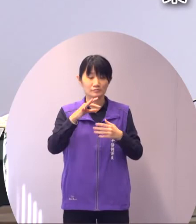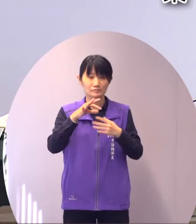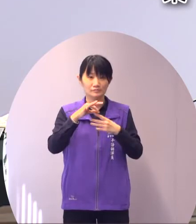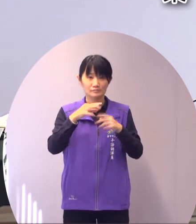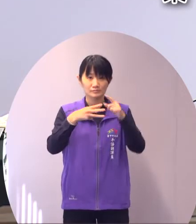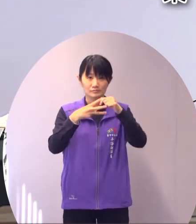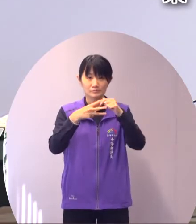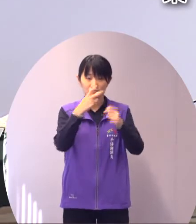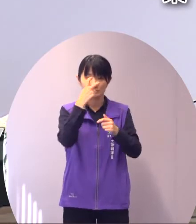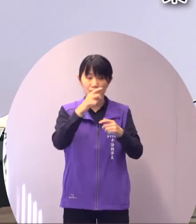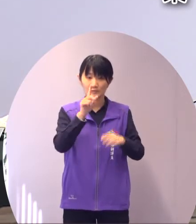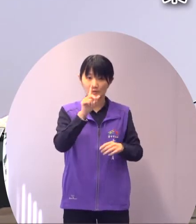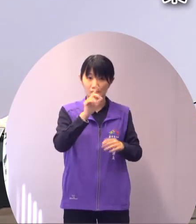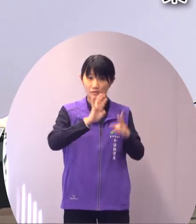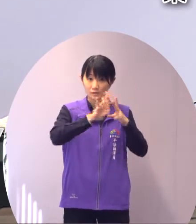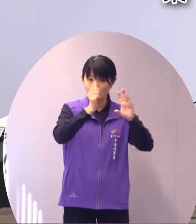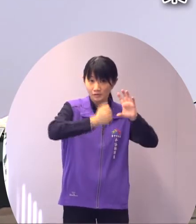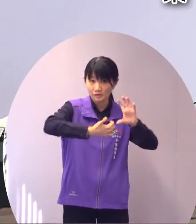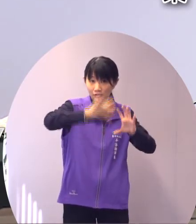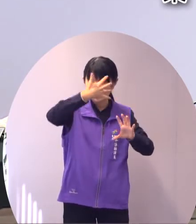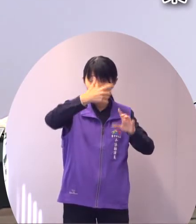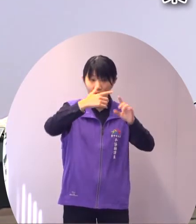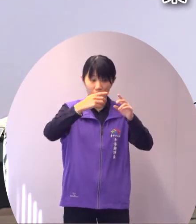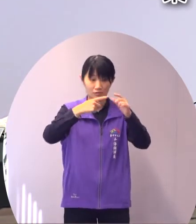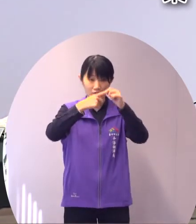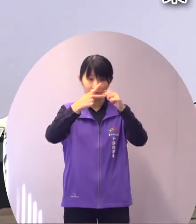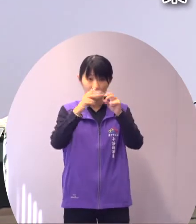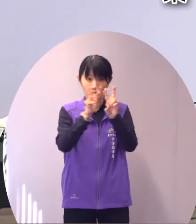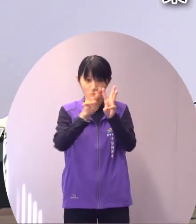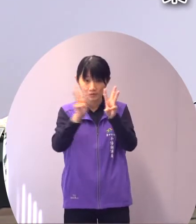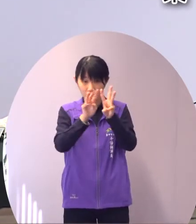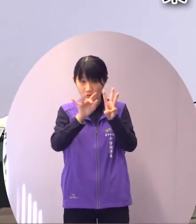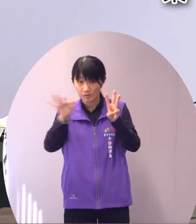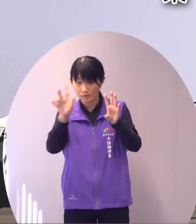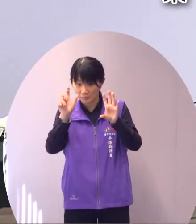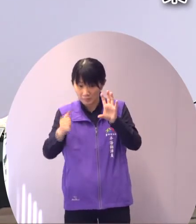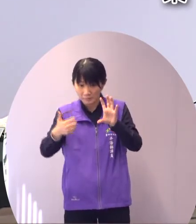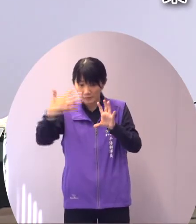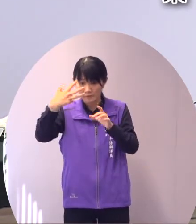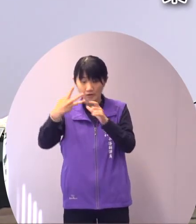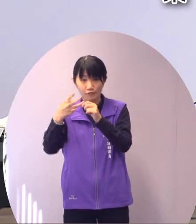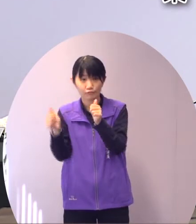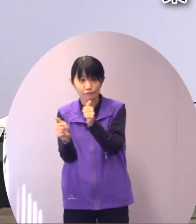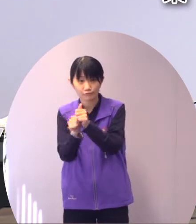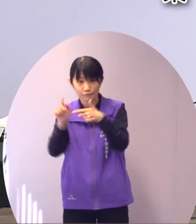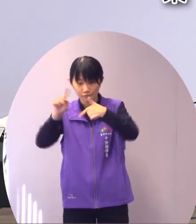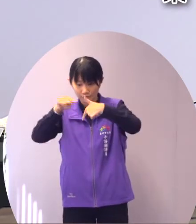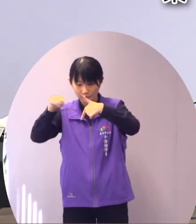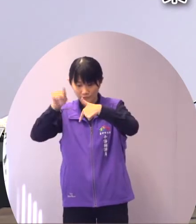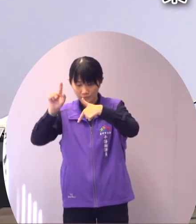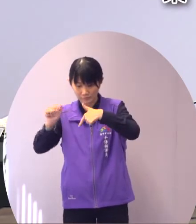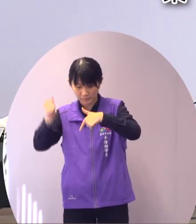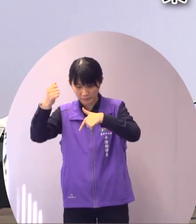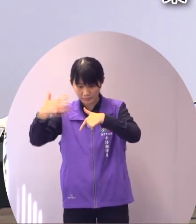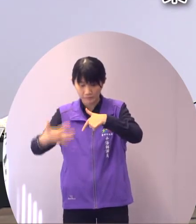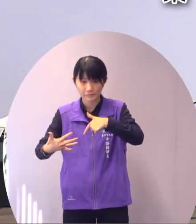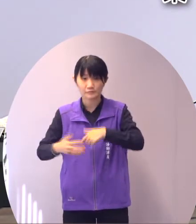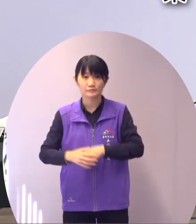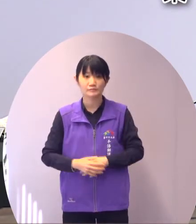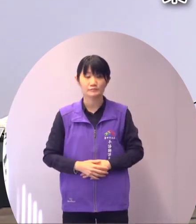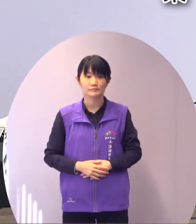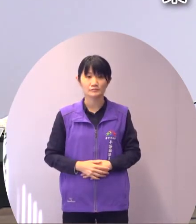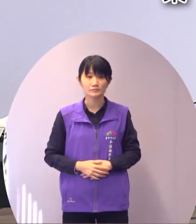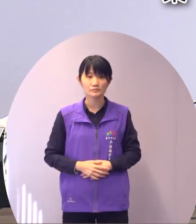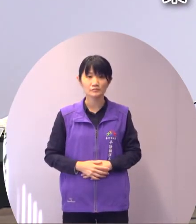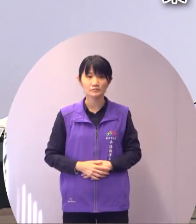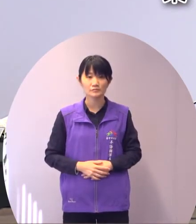件跟点击连结跟开启附件。那抽测的结果在开启邮件方面，